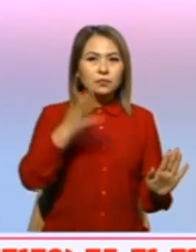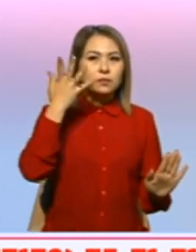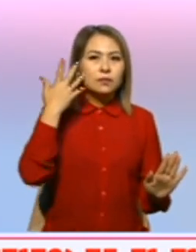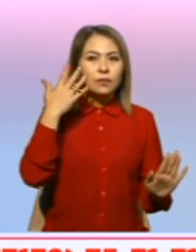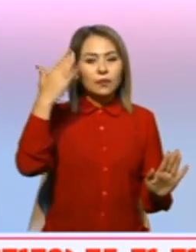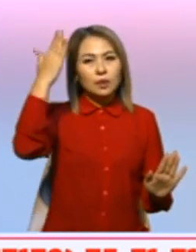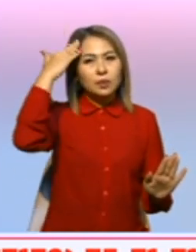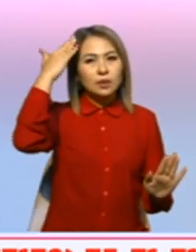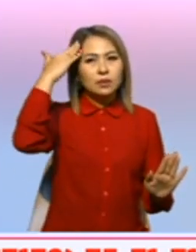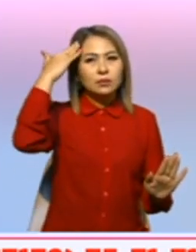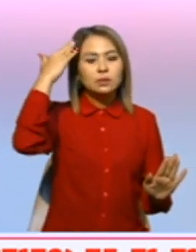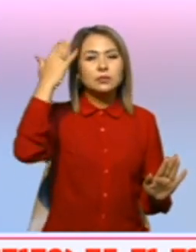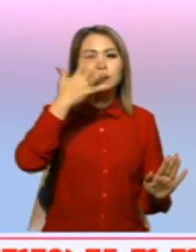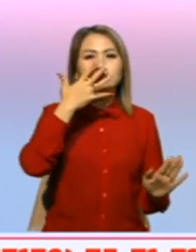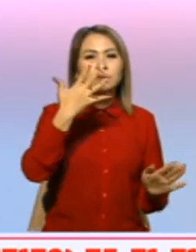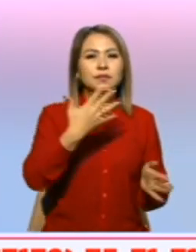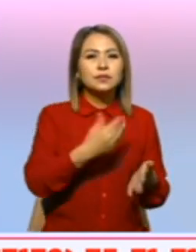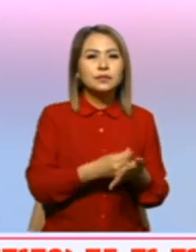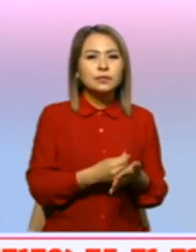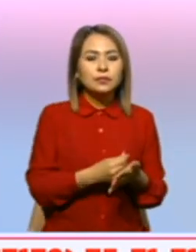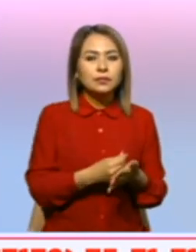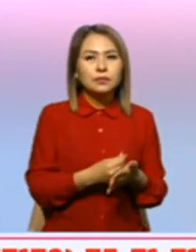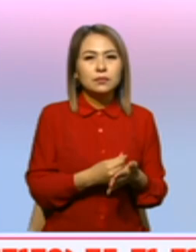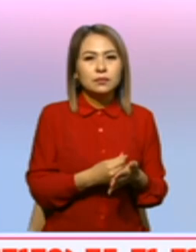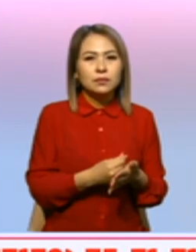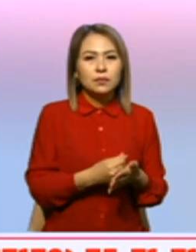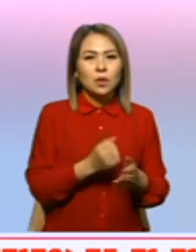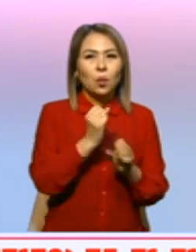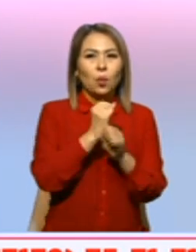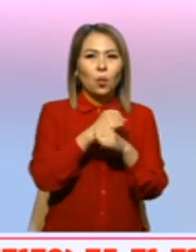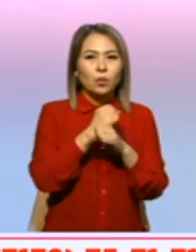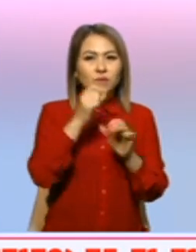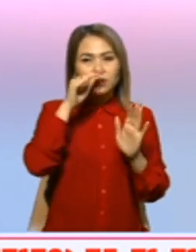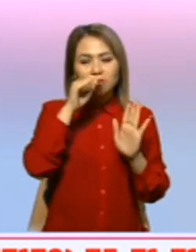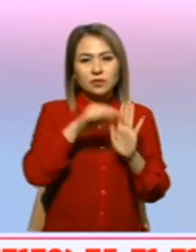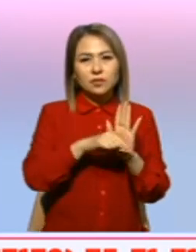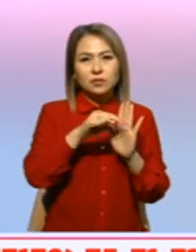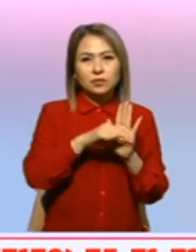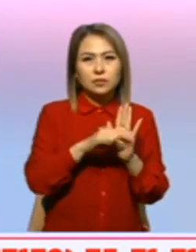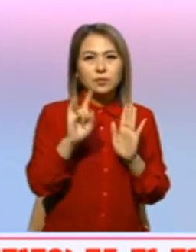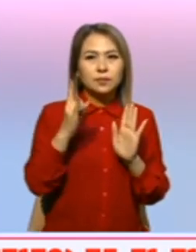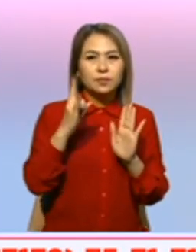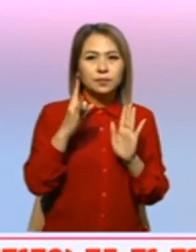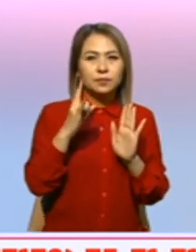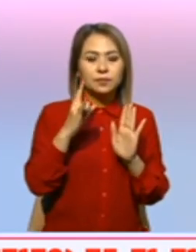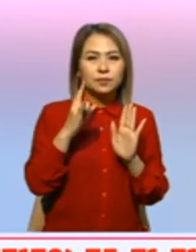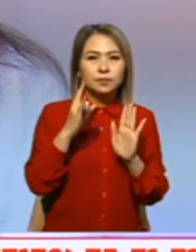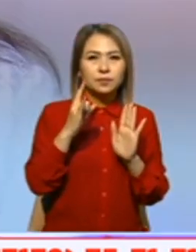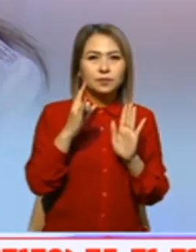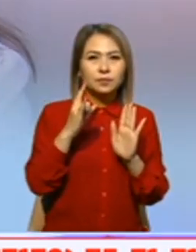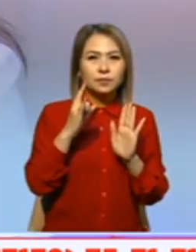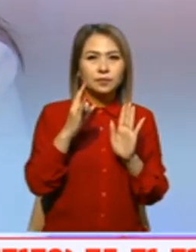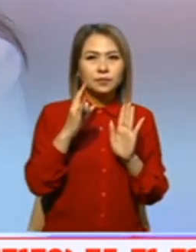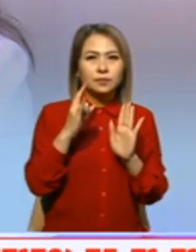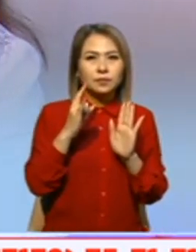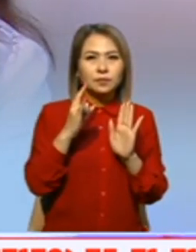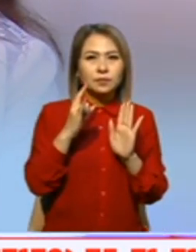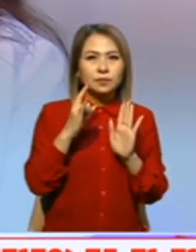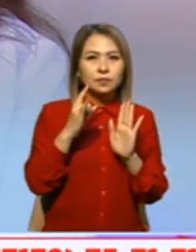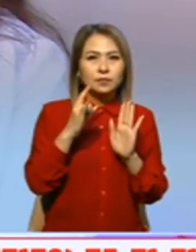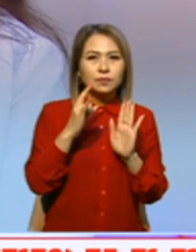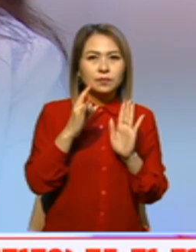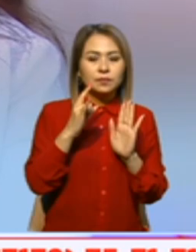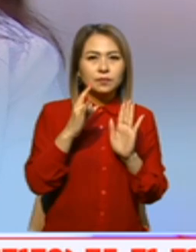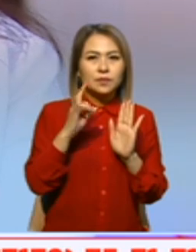баланың миының бас сүйегінің ішіндегі, баланың бас сүйегінің ішіндегі, мынау да сүйектің ішіндегі